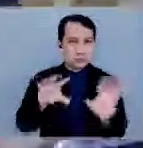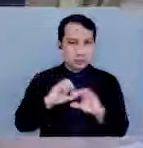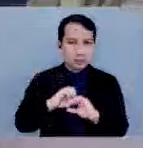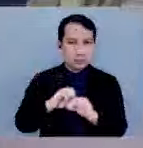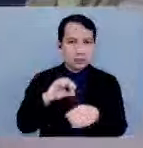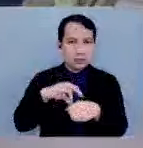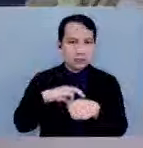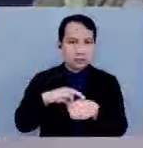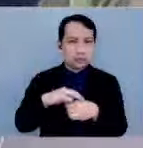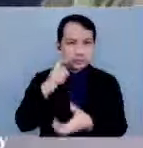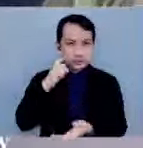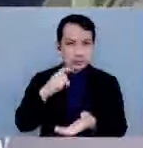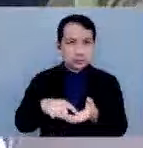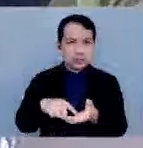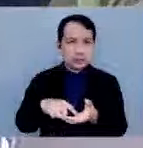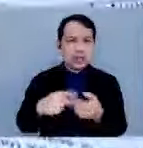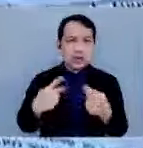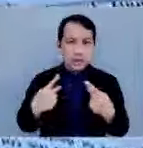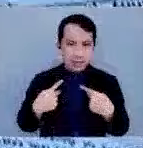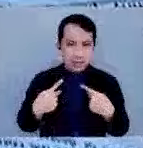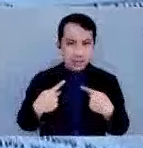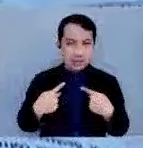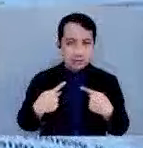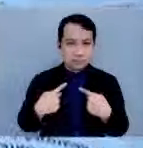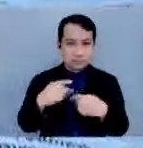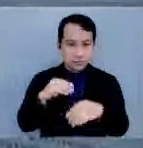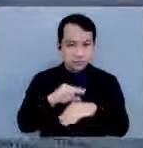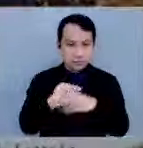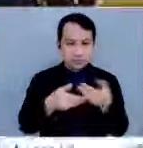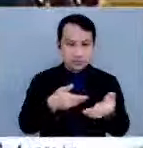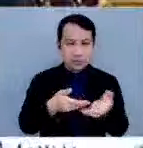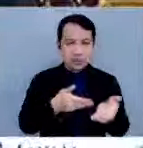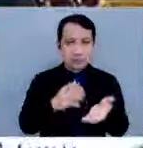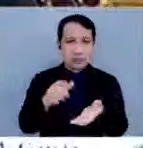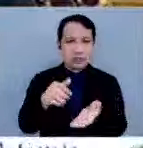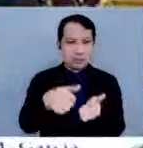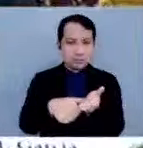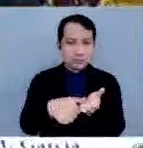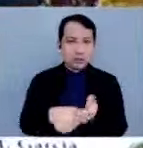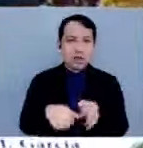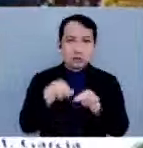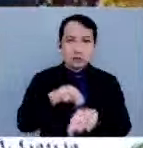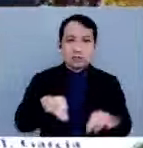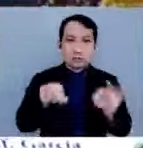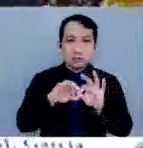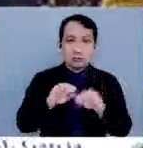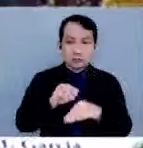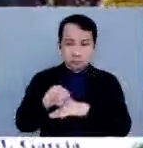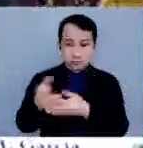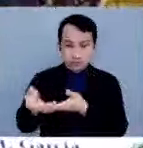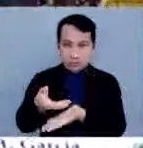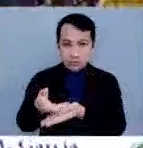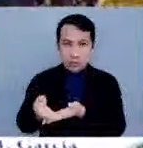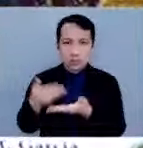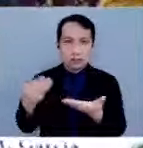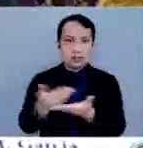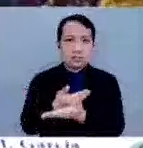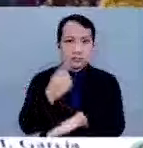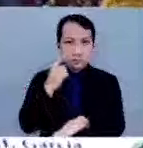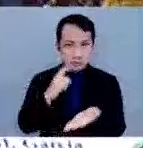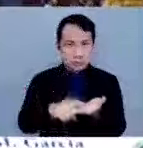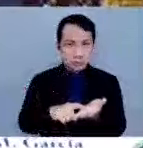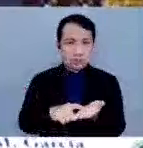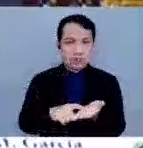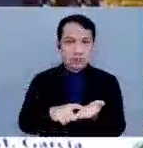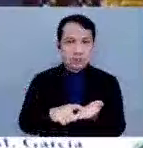registration. Magkakaroon din muna ng konsultasyon sa mga botante. Dapat sa makukonsulta yung mga bagong registered voters. Siyempre